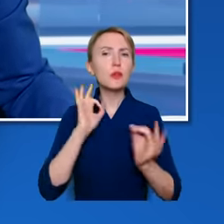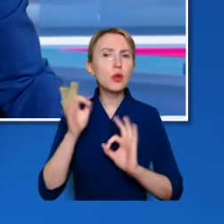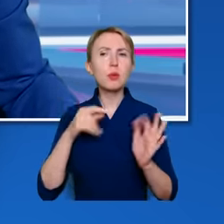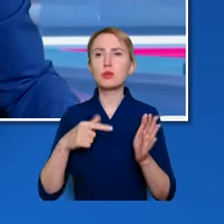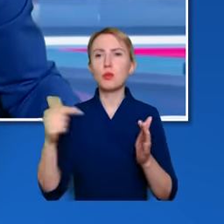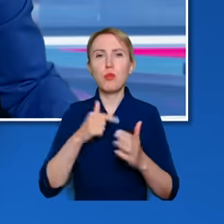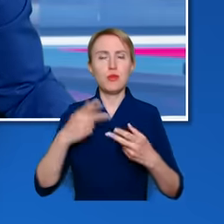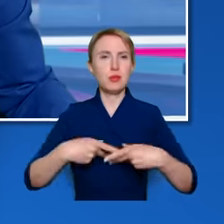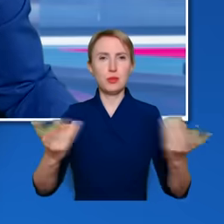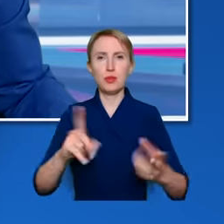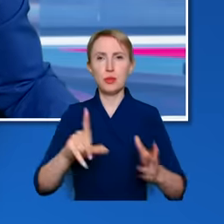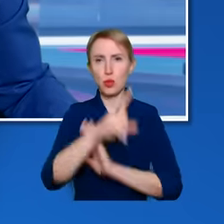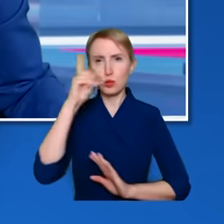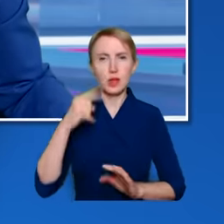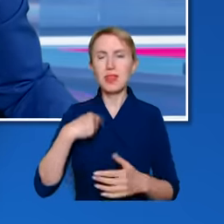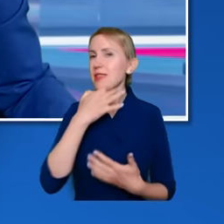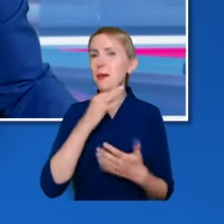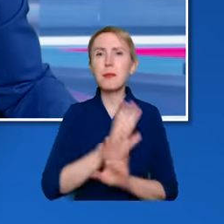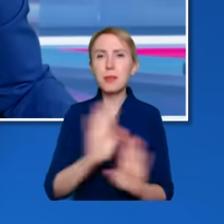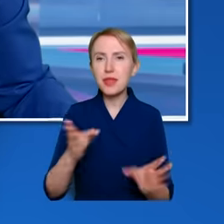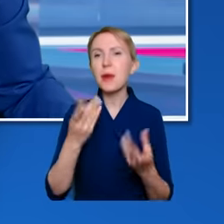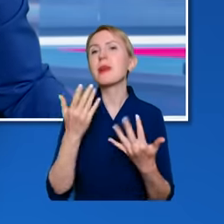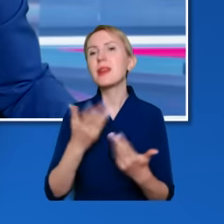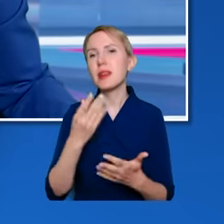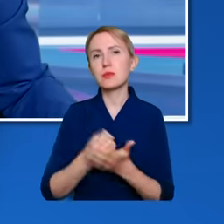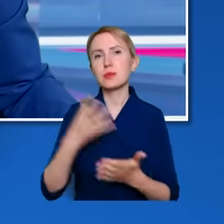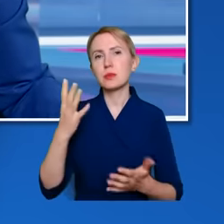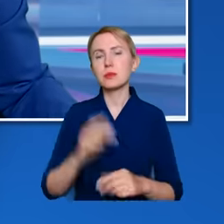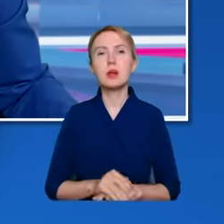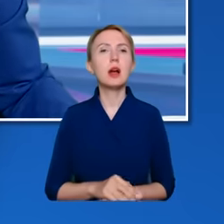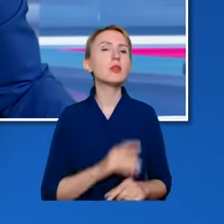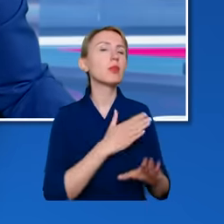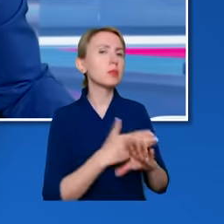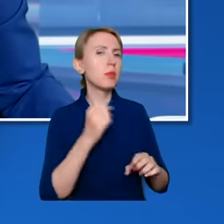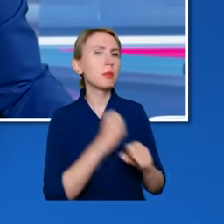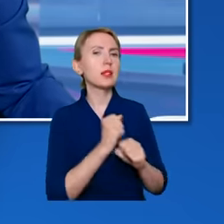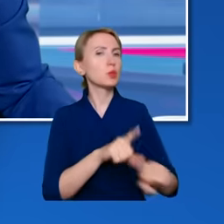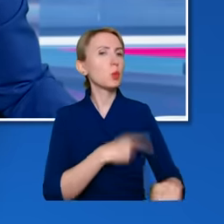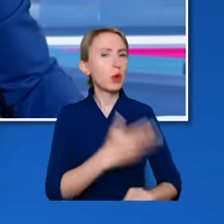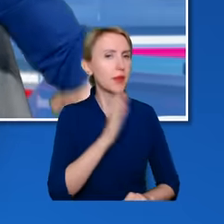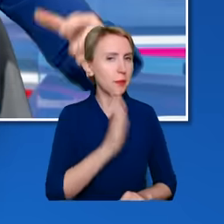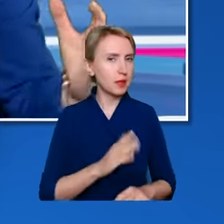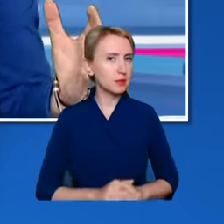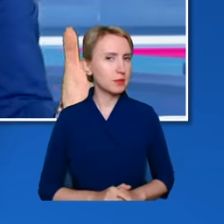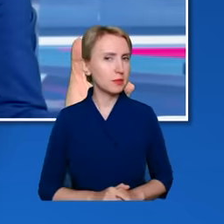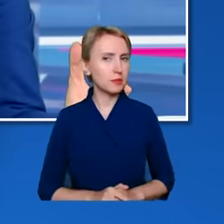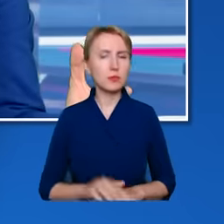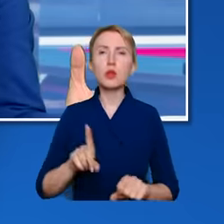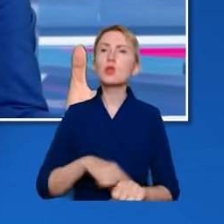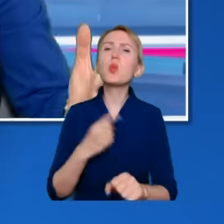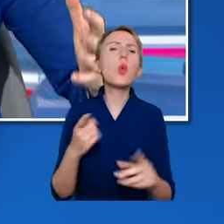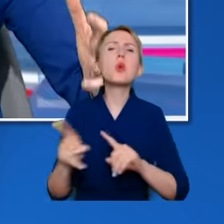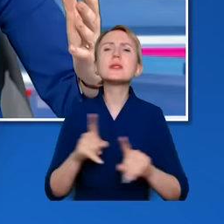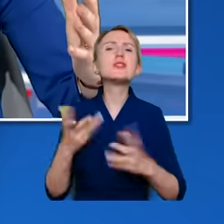ludziom należy. Ja nie mówię, ja nie pytam już o to, ile będzie. Trwają w tej chwili prace i na pewno nie będzie to trwało długo. Natomiast... A długo to jest jaki